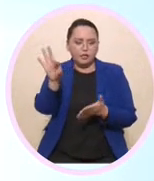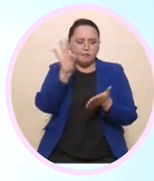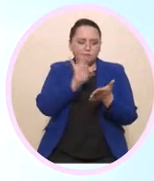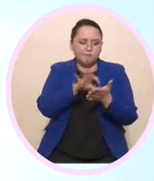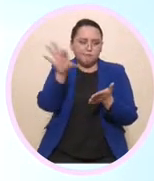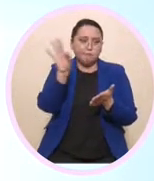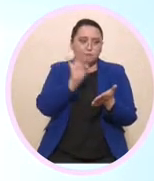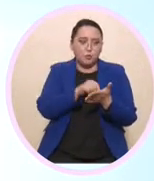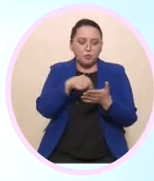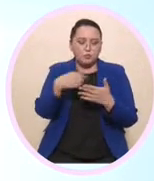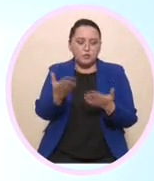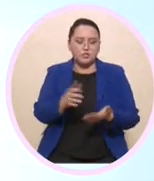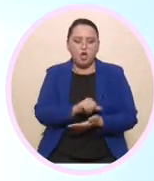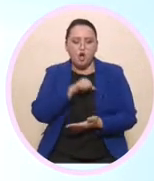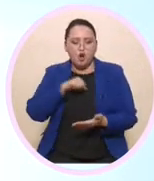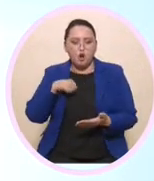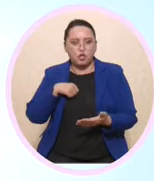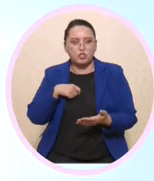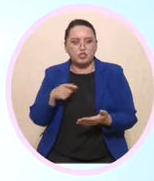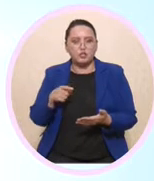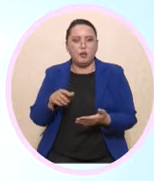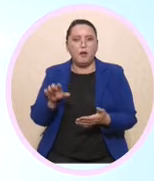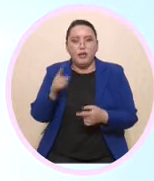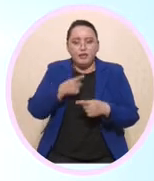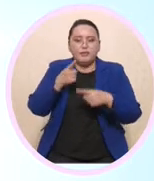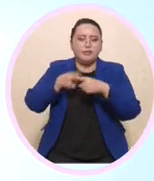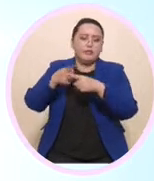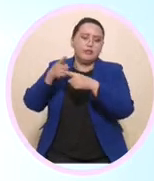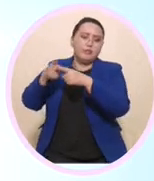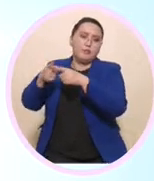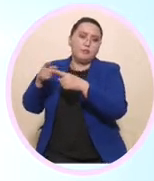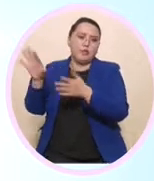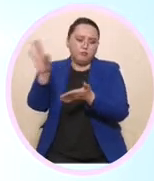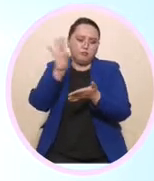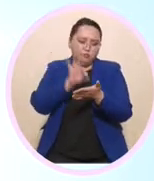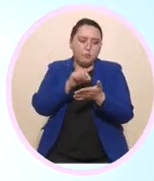болгоод үүлүүдийг энэ дээр бичсэн байгаа. Үүнээс ч олон үүл байгаа шүү хүүхдүүдээ.